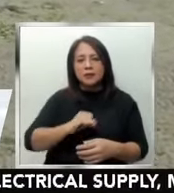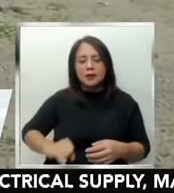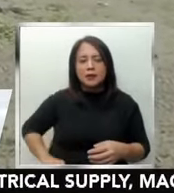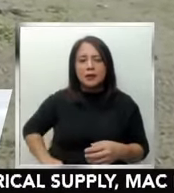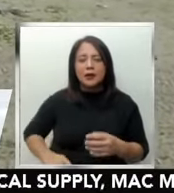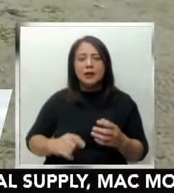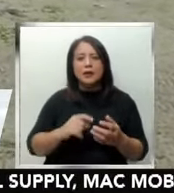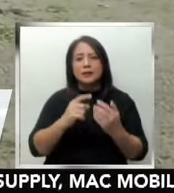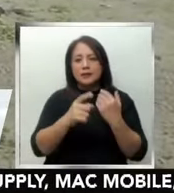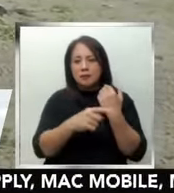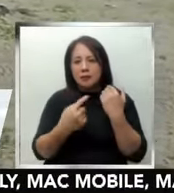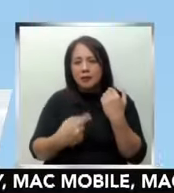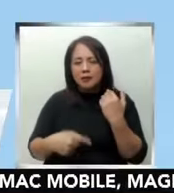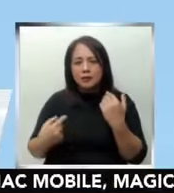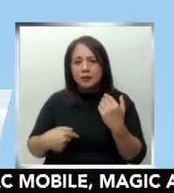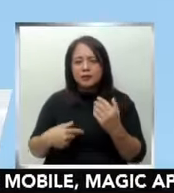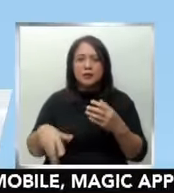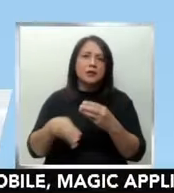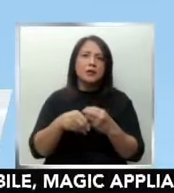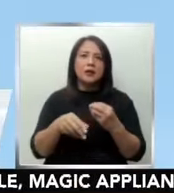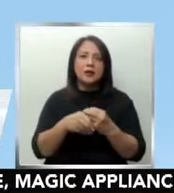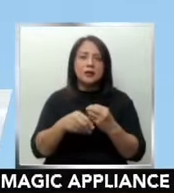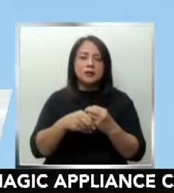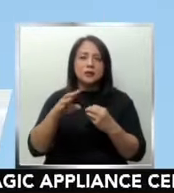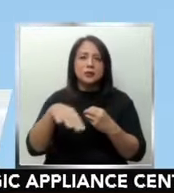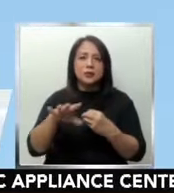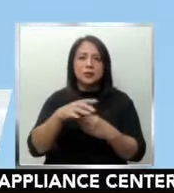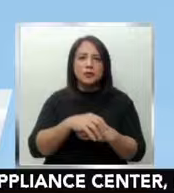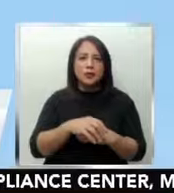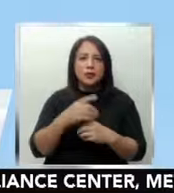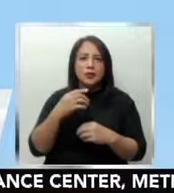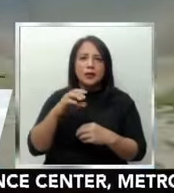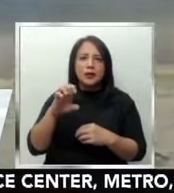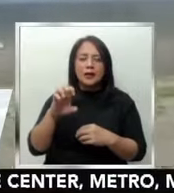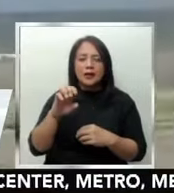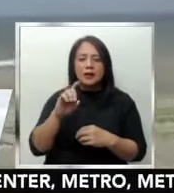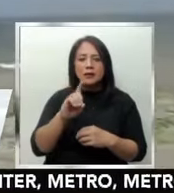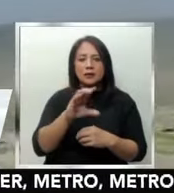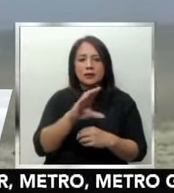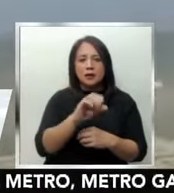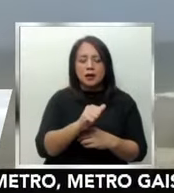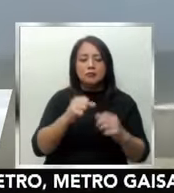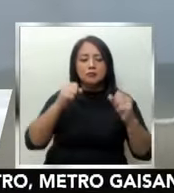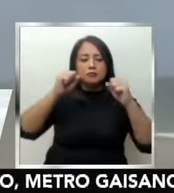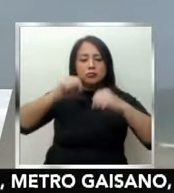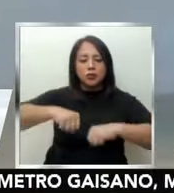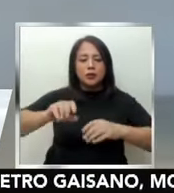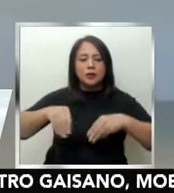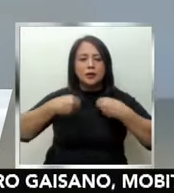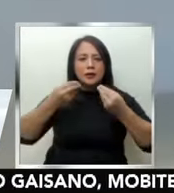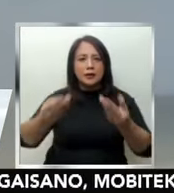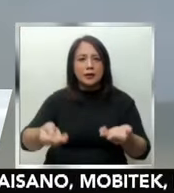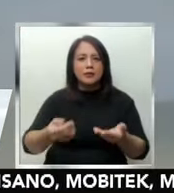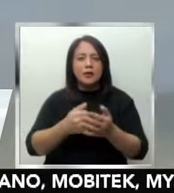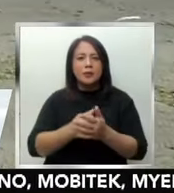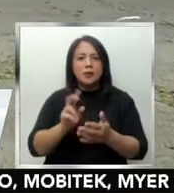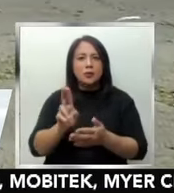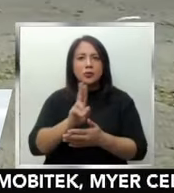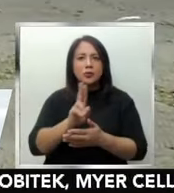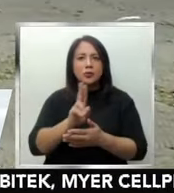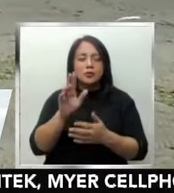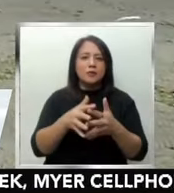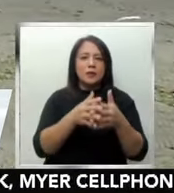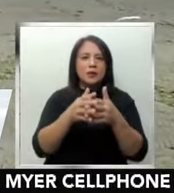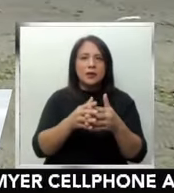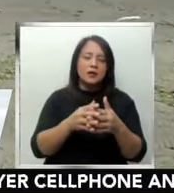na isa sa ilalim sa enhanced defense cooperation agreement o edc ito yung kasunduang magbibigay daan sa paggamit ng Amerika sa mga military